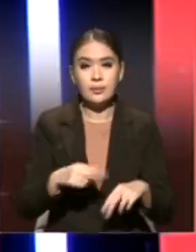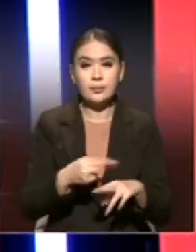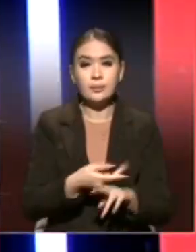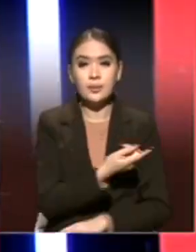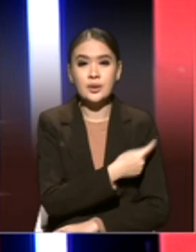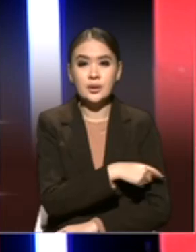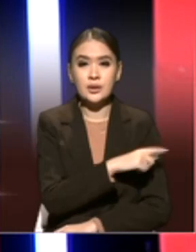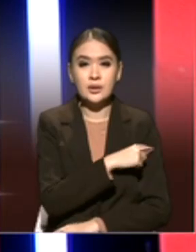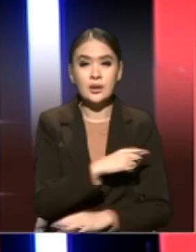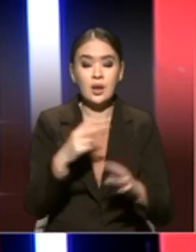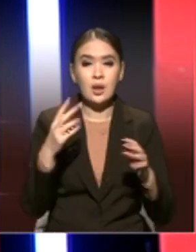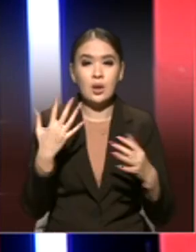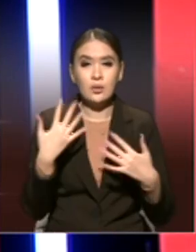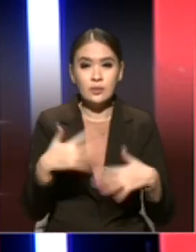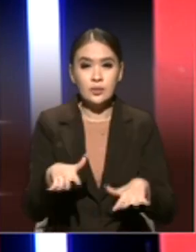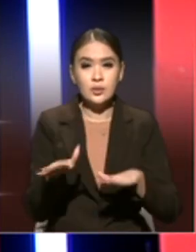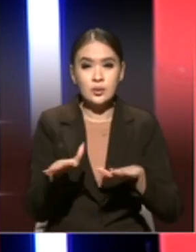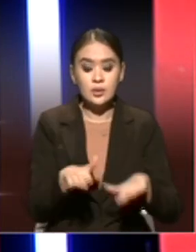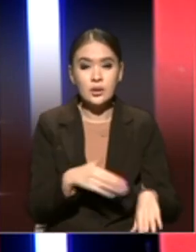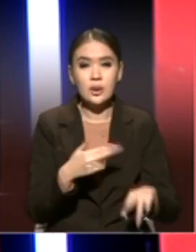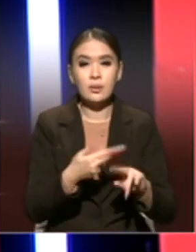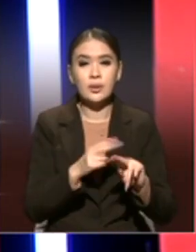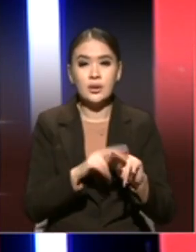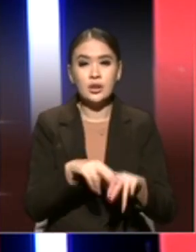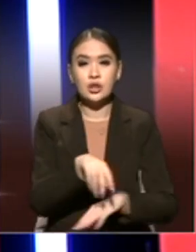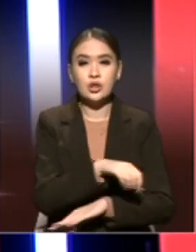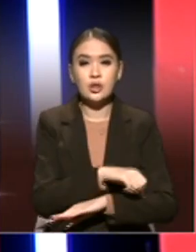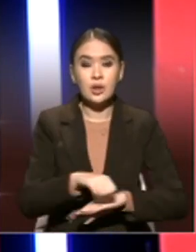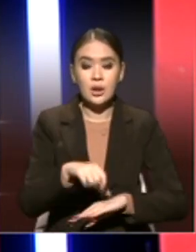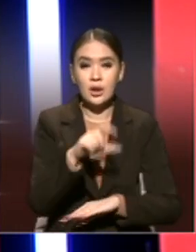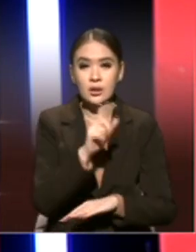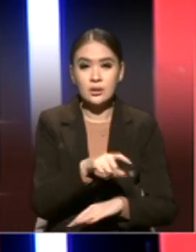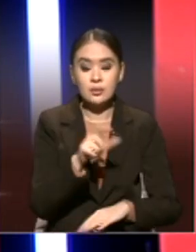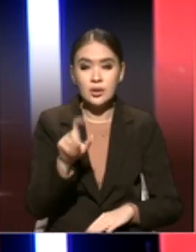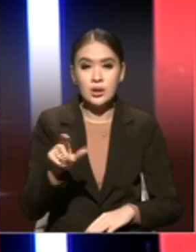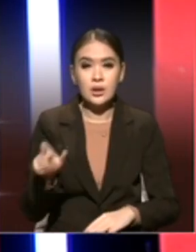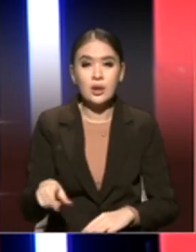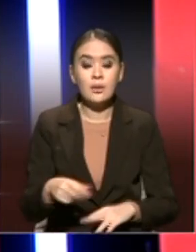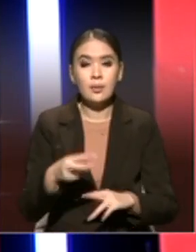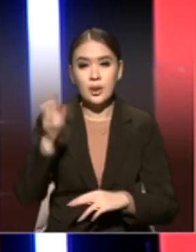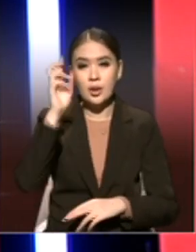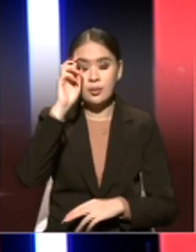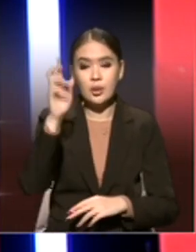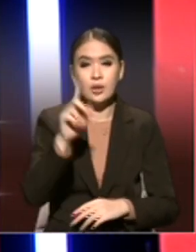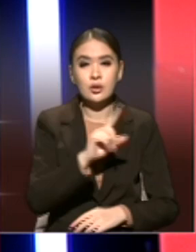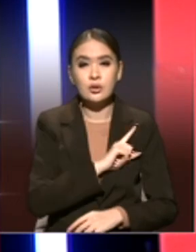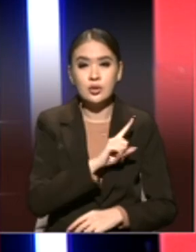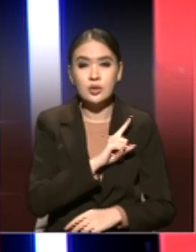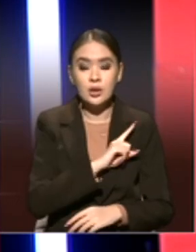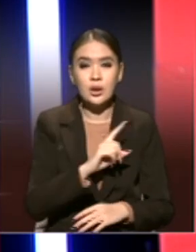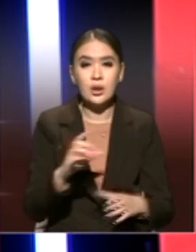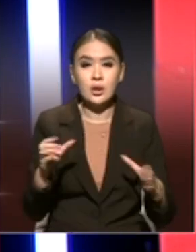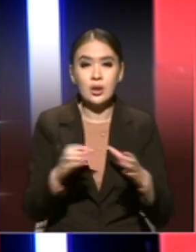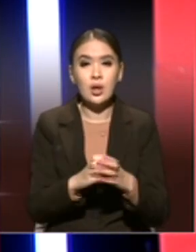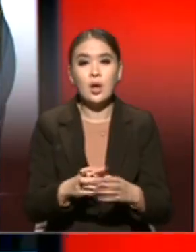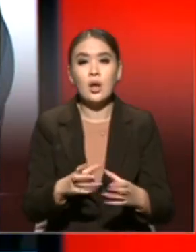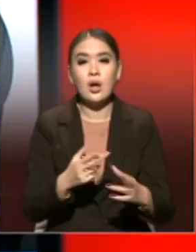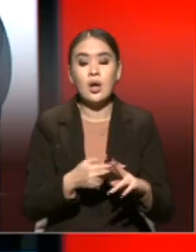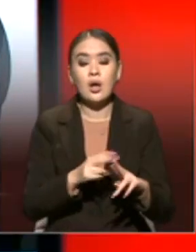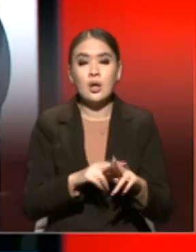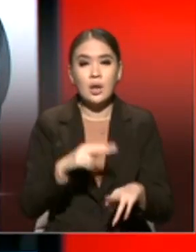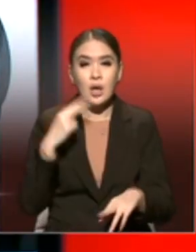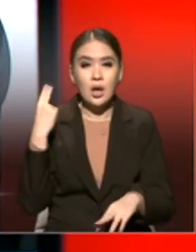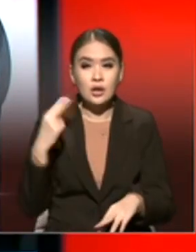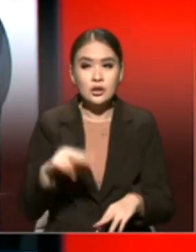өтіп, қазіргі таңда біздер шекара қызметімен мемлекеттік күзет қызметімен қарулы күштерді